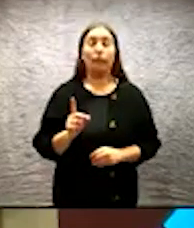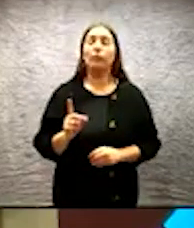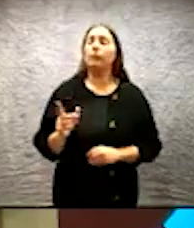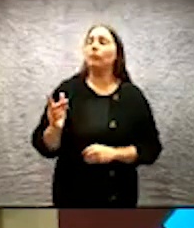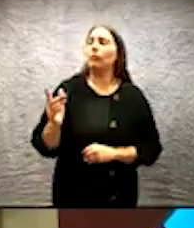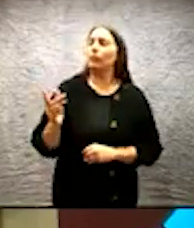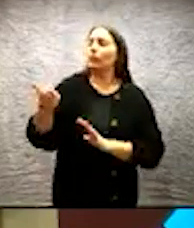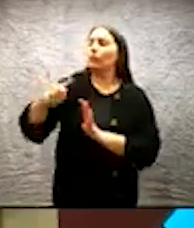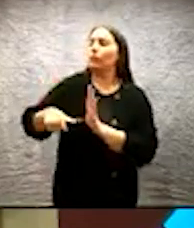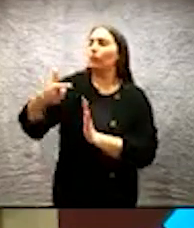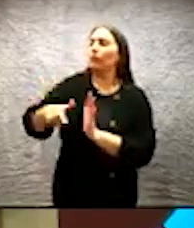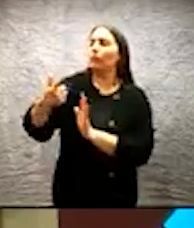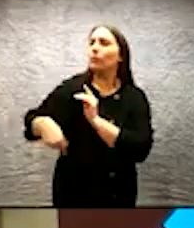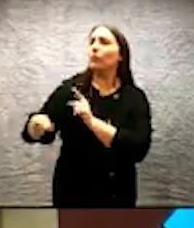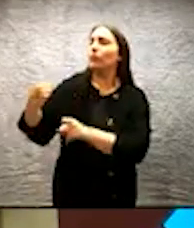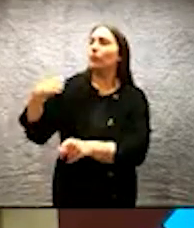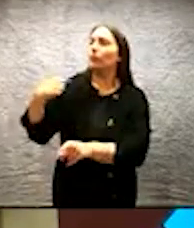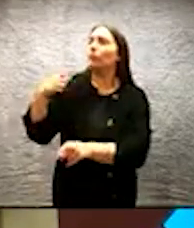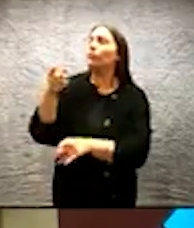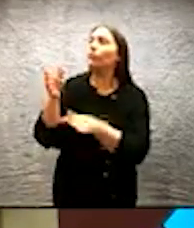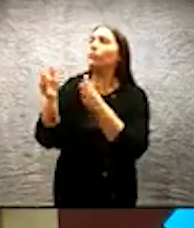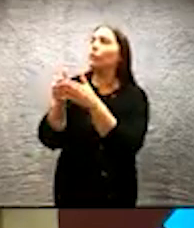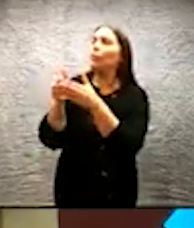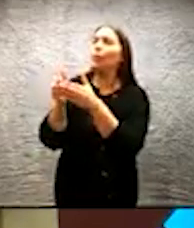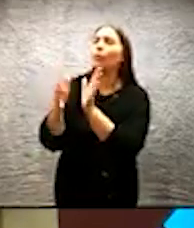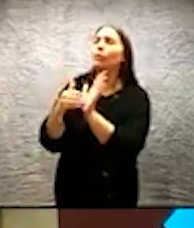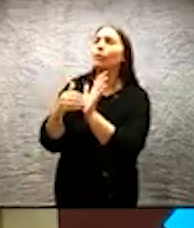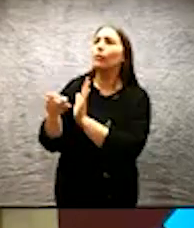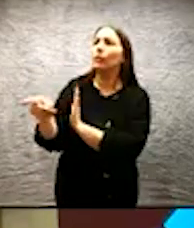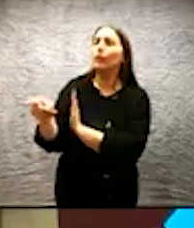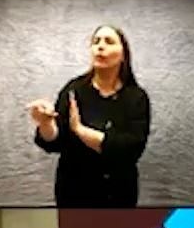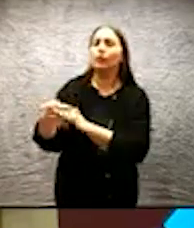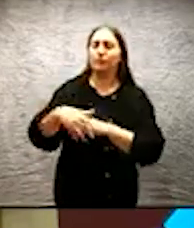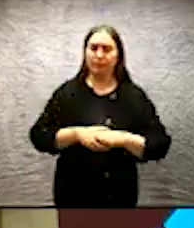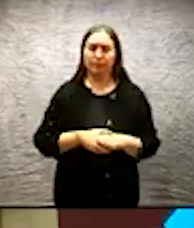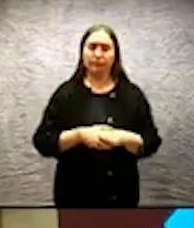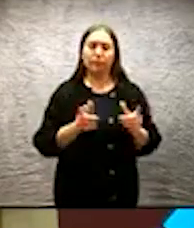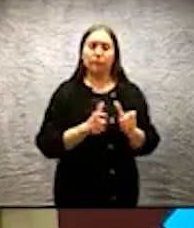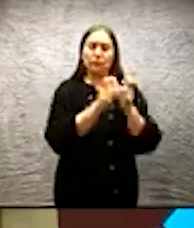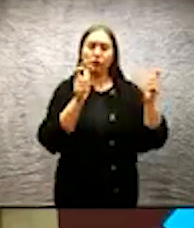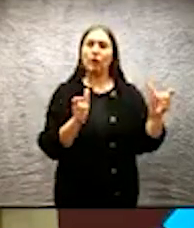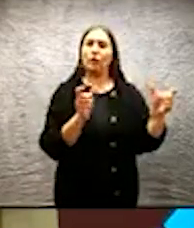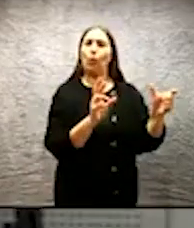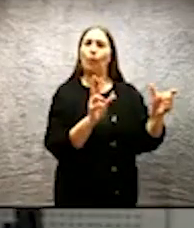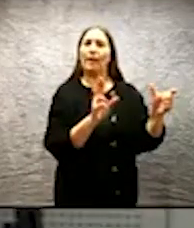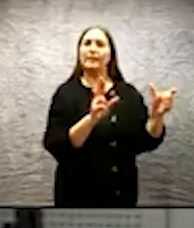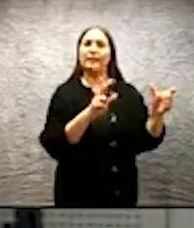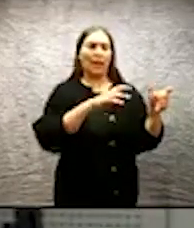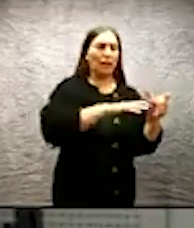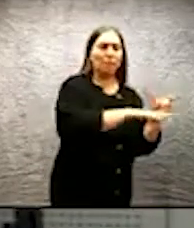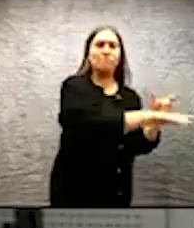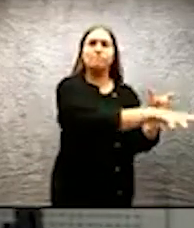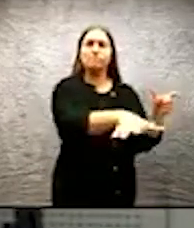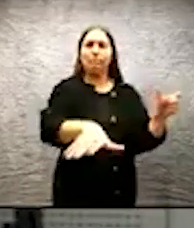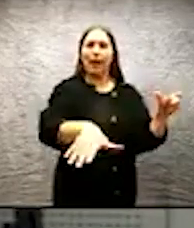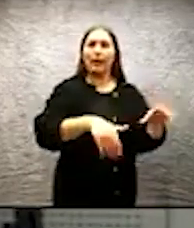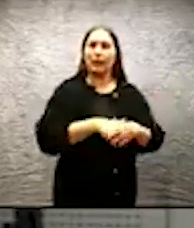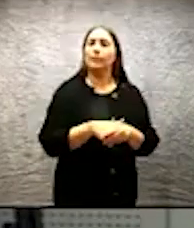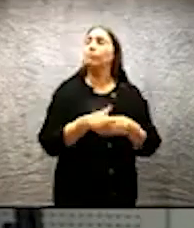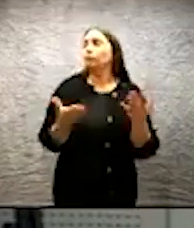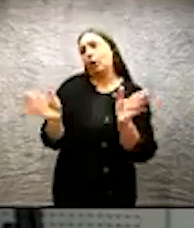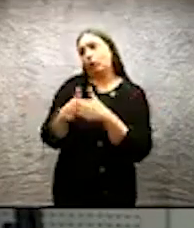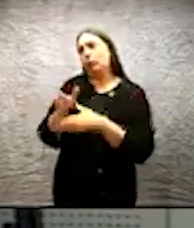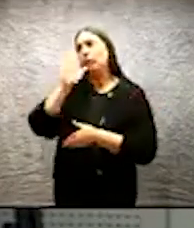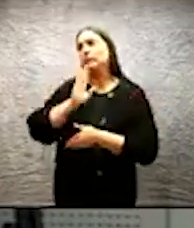il y a quelques mois maintenant de voir le parc du château de Robertsart prendre le nom de Daniel Janssens.